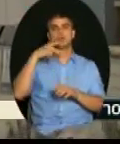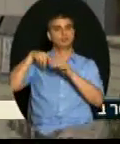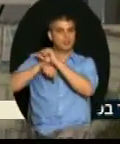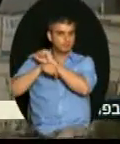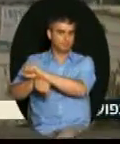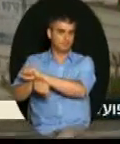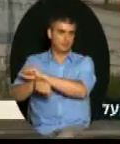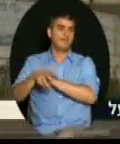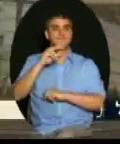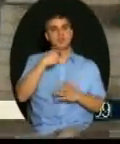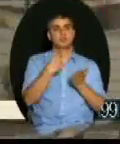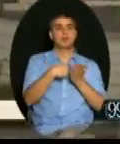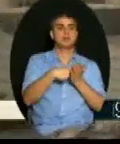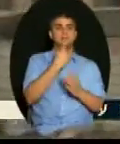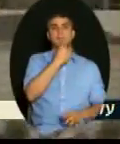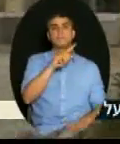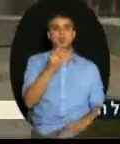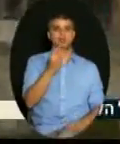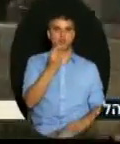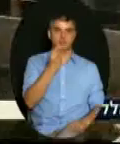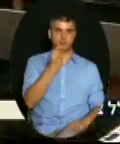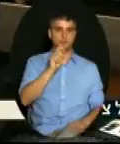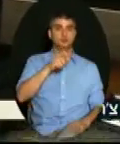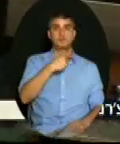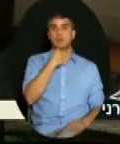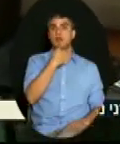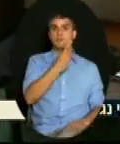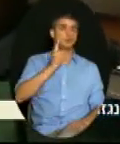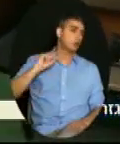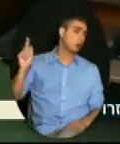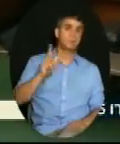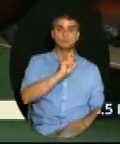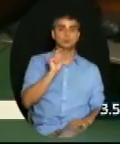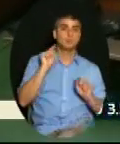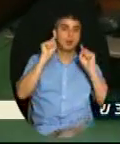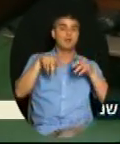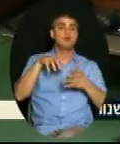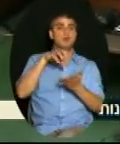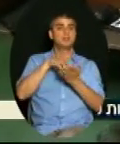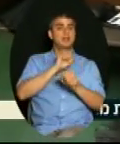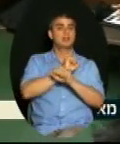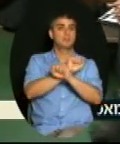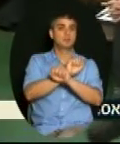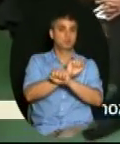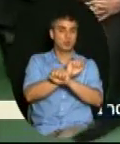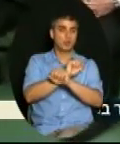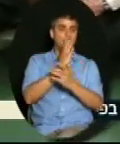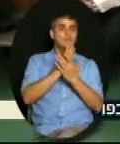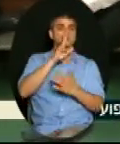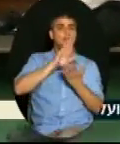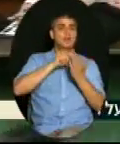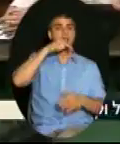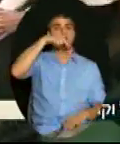3 שנים בפועל, וקנס של 1,000,000 שקלים. השופט דוד רוזן הורה לכל המורשעים להתייצב במתקן שירות בתי הסוהר